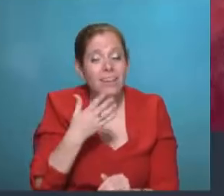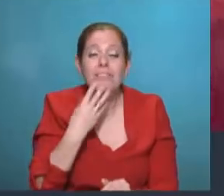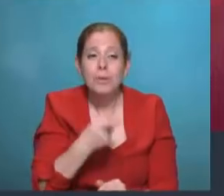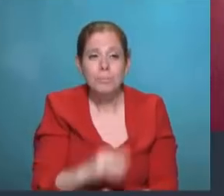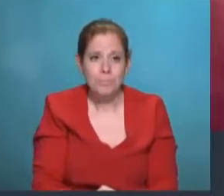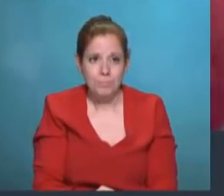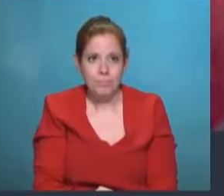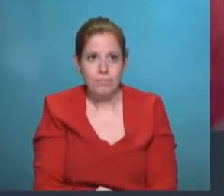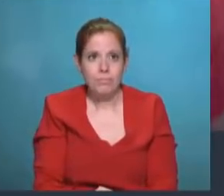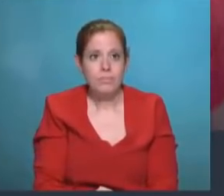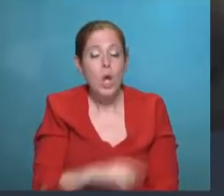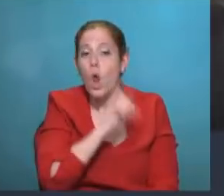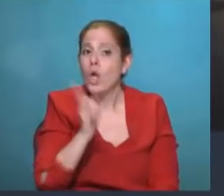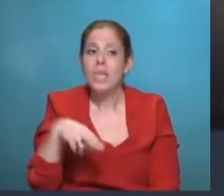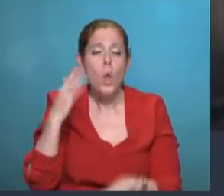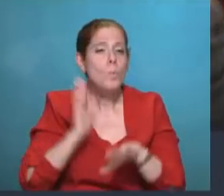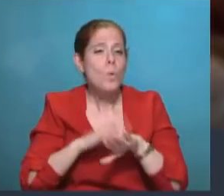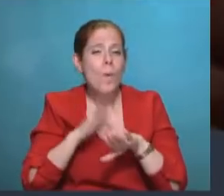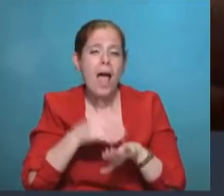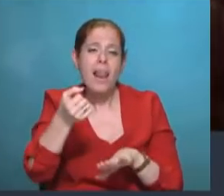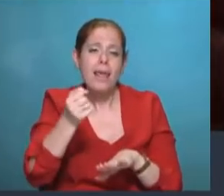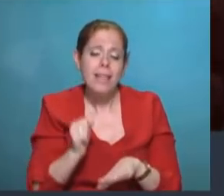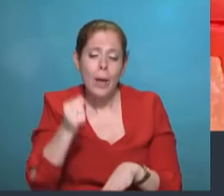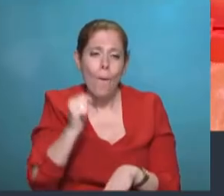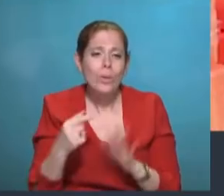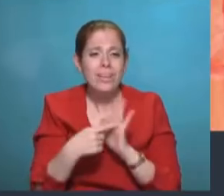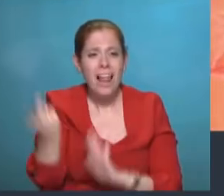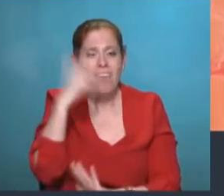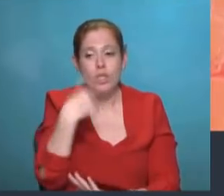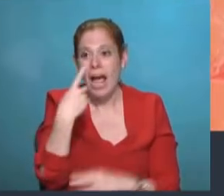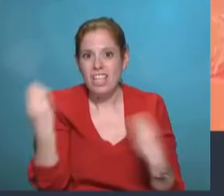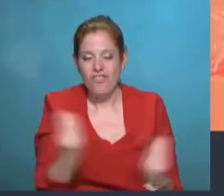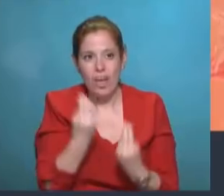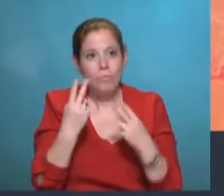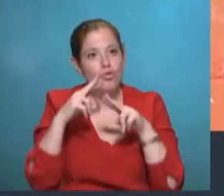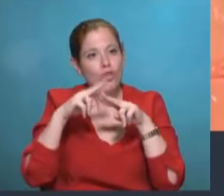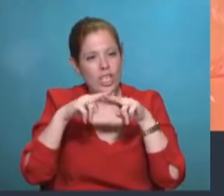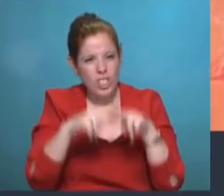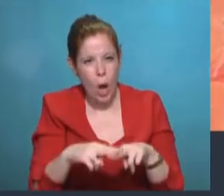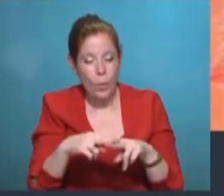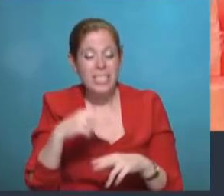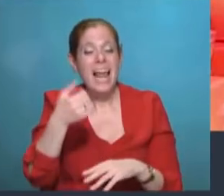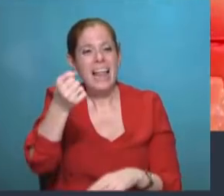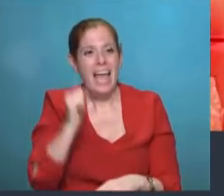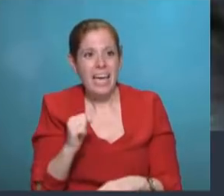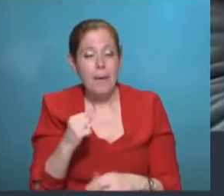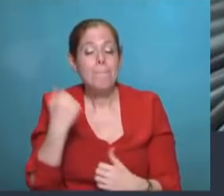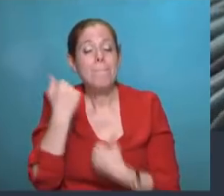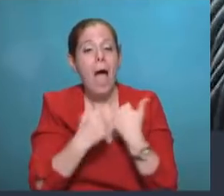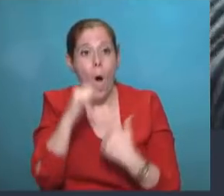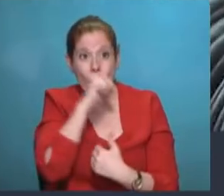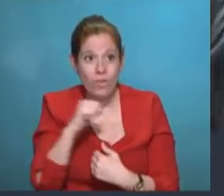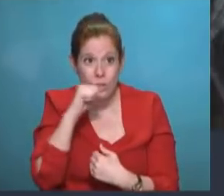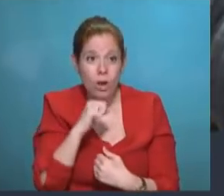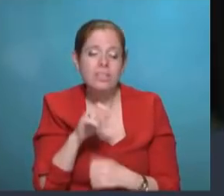souvenirs. לא צריך להיות מומחה גדול לתיירות כדי להבין שאחד הדברים שישארו אצל תיירי האירוויזיון הוא החוויה הבין-אישית